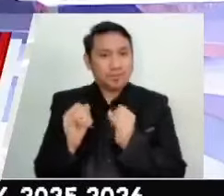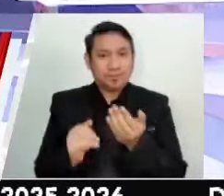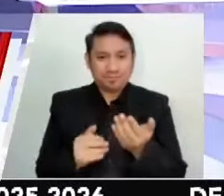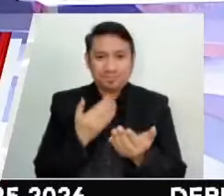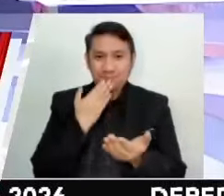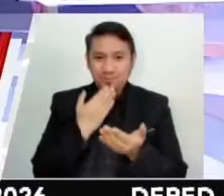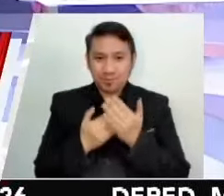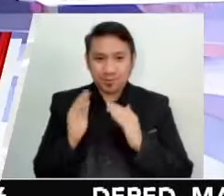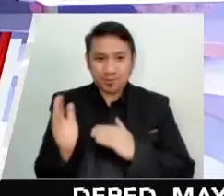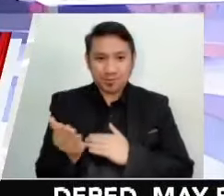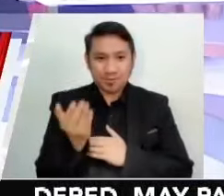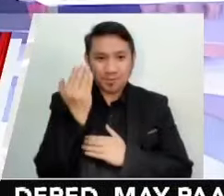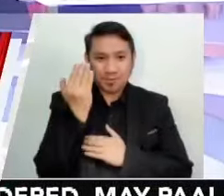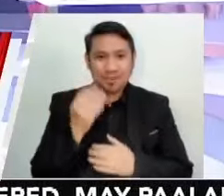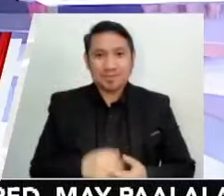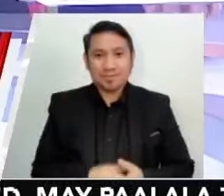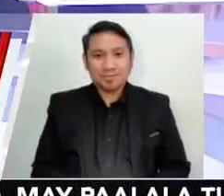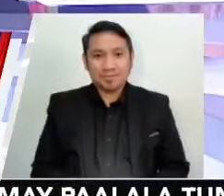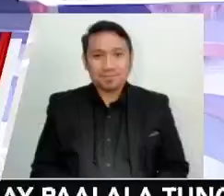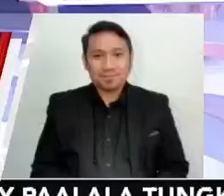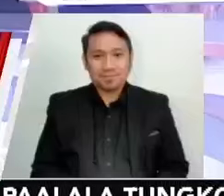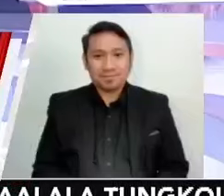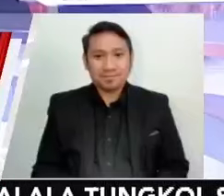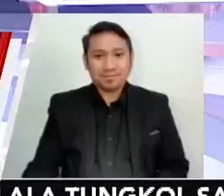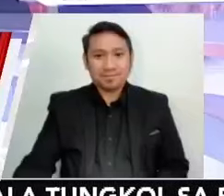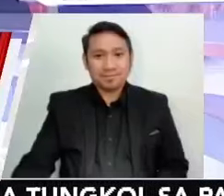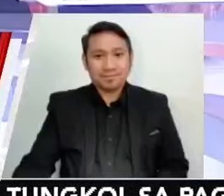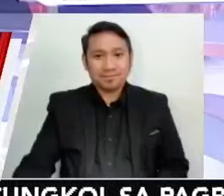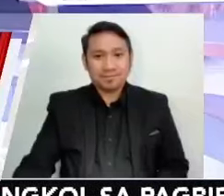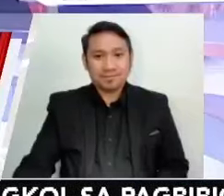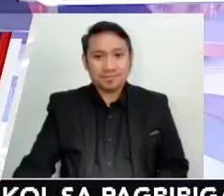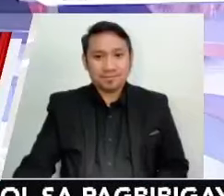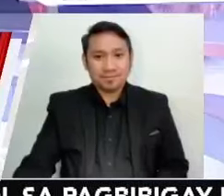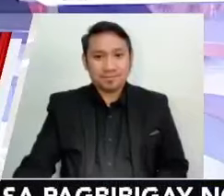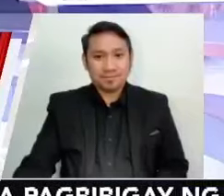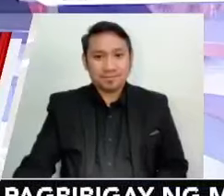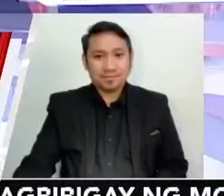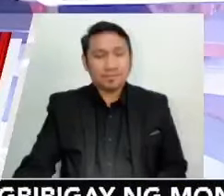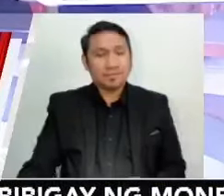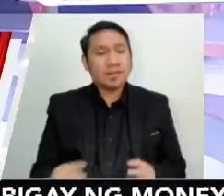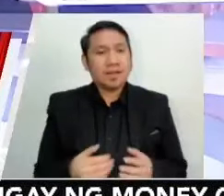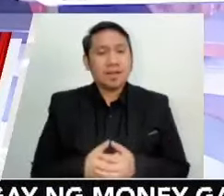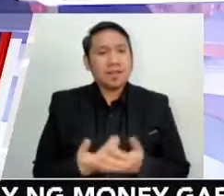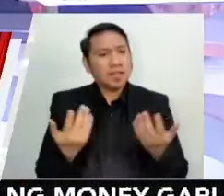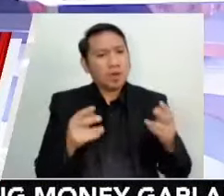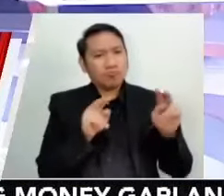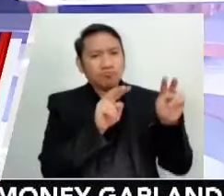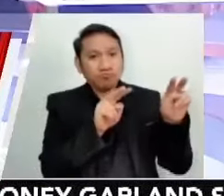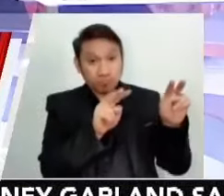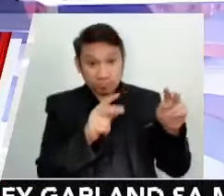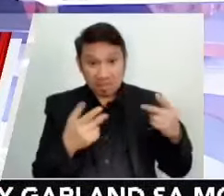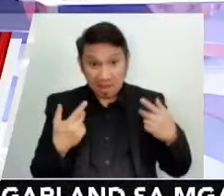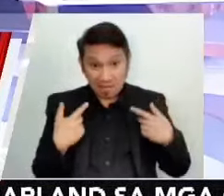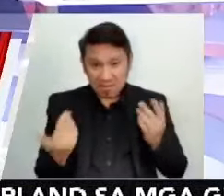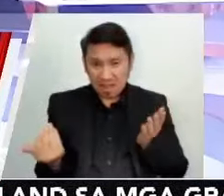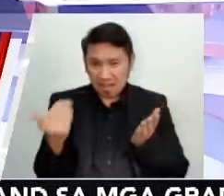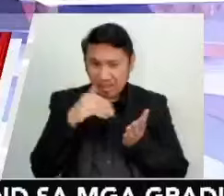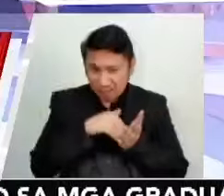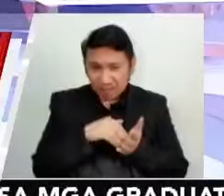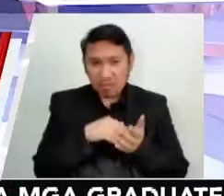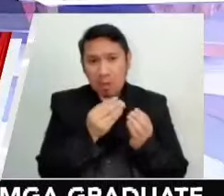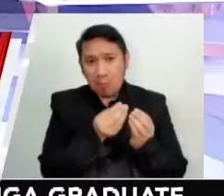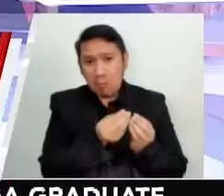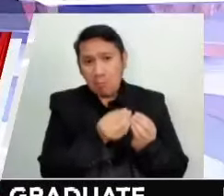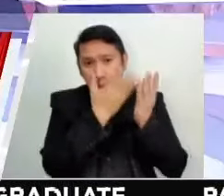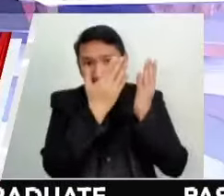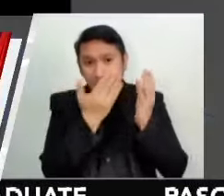Yes sir, magandang umaga din po sa inyo. Opo, sa latest monitoring niyo po, nasundan pa ba yung pagsabog ng Bulkan Canlaon kagabi? Wala